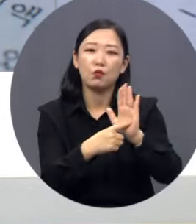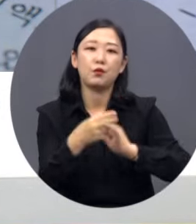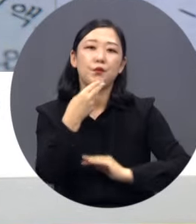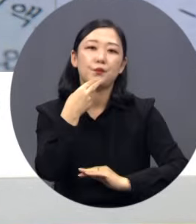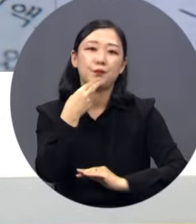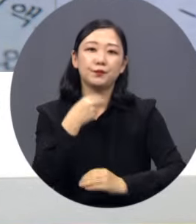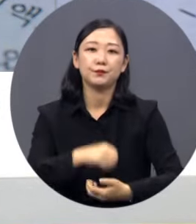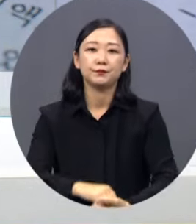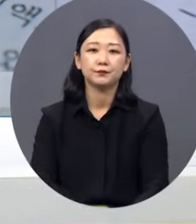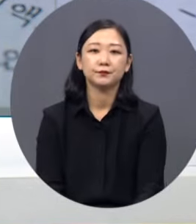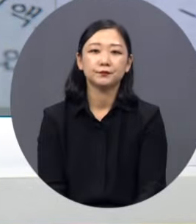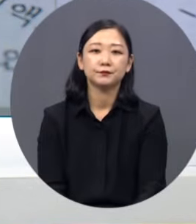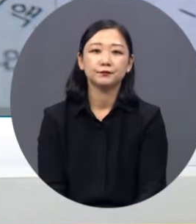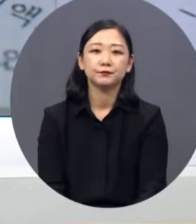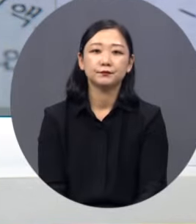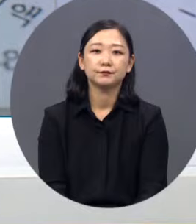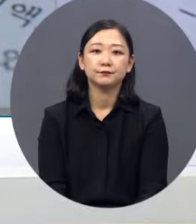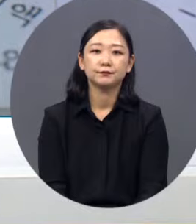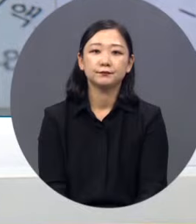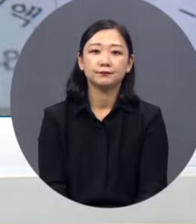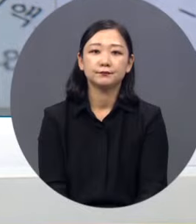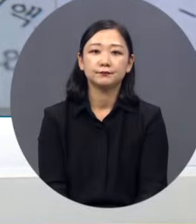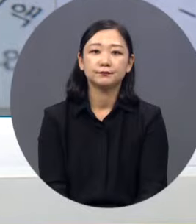않고 있습니다 조인호